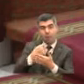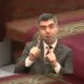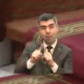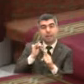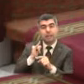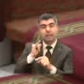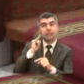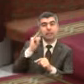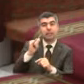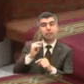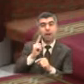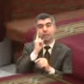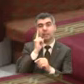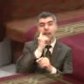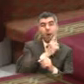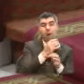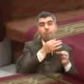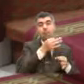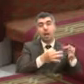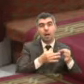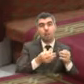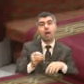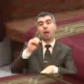دومور، ومن بعد تفسخ العقده وخصك تعاود